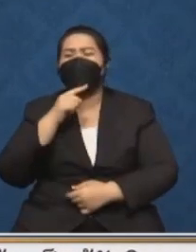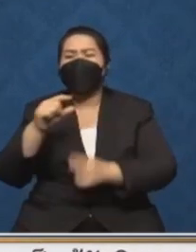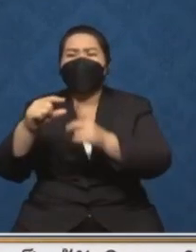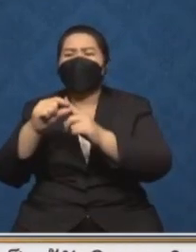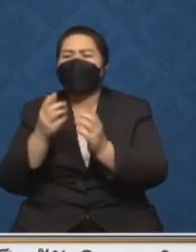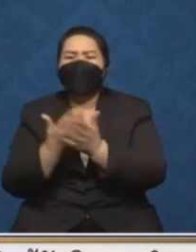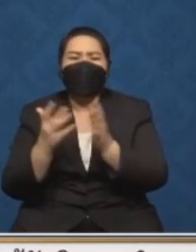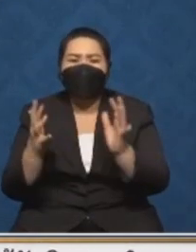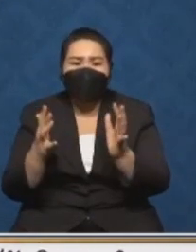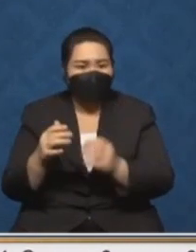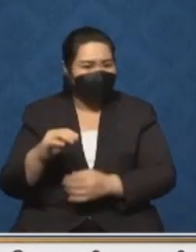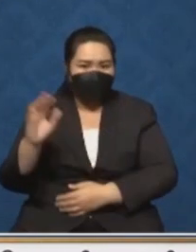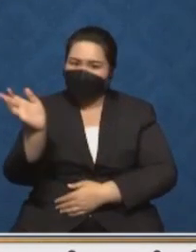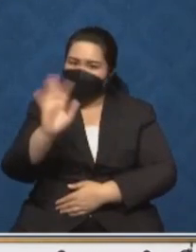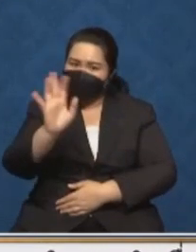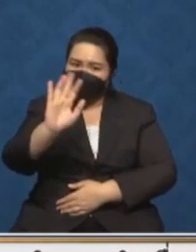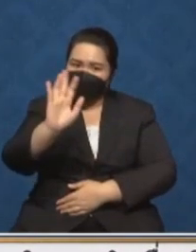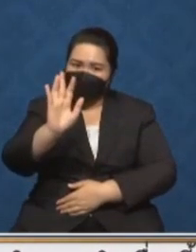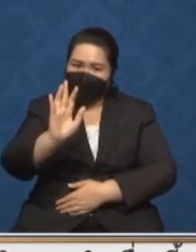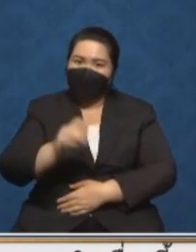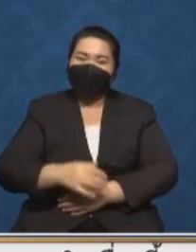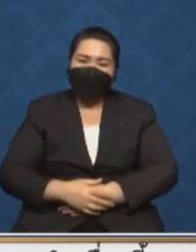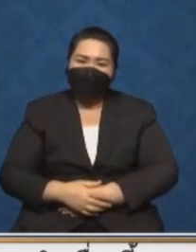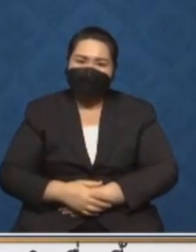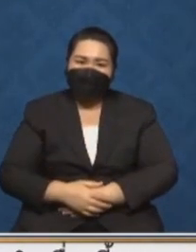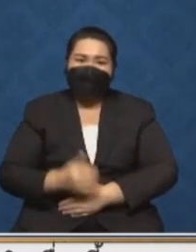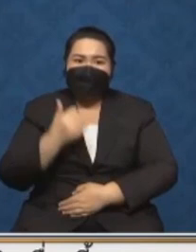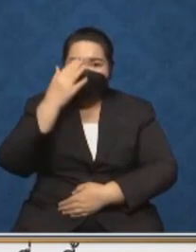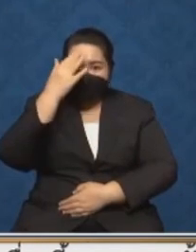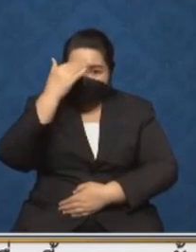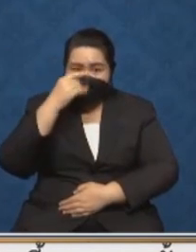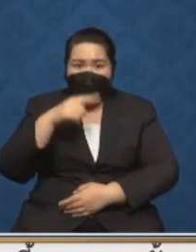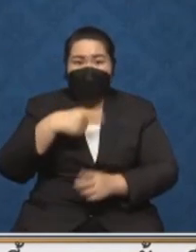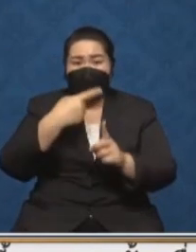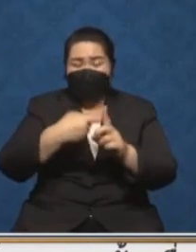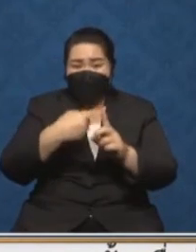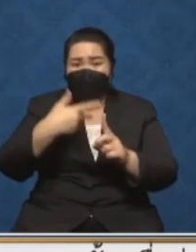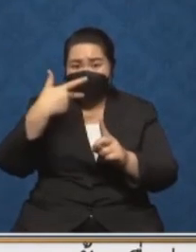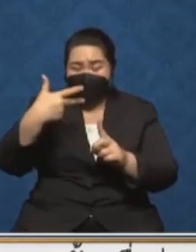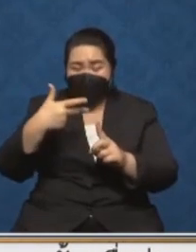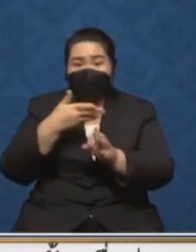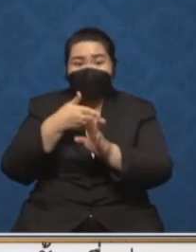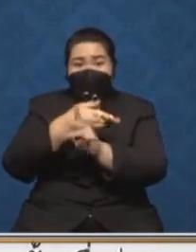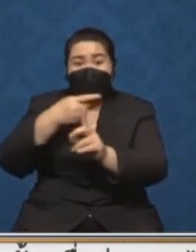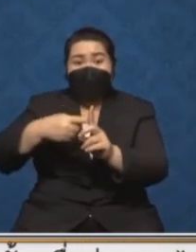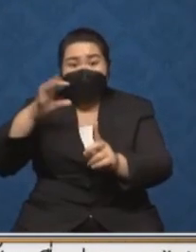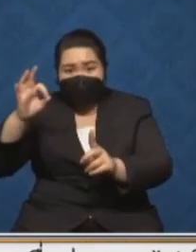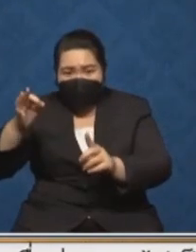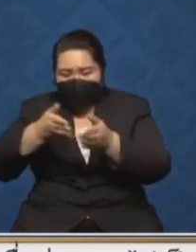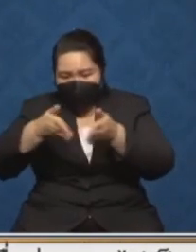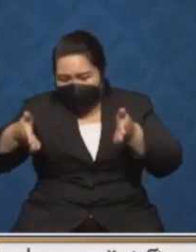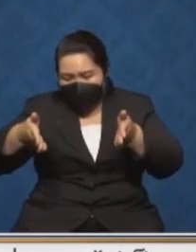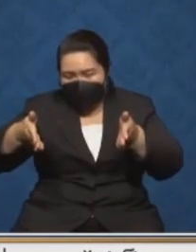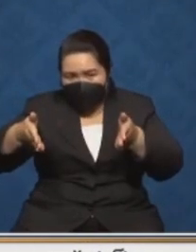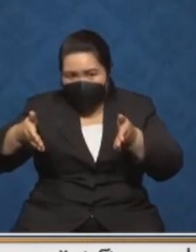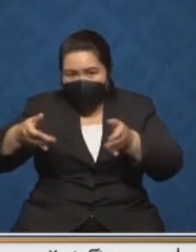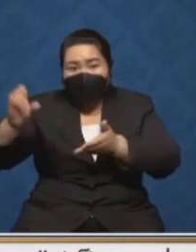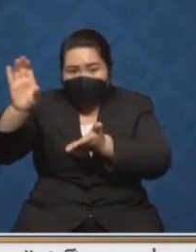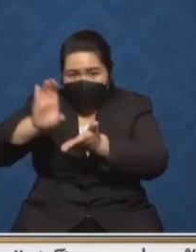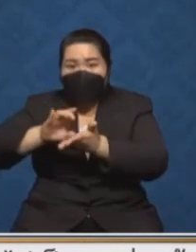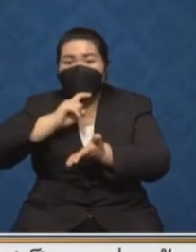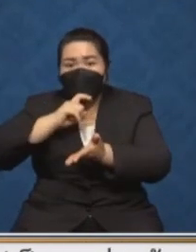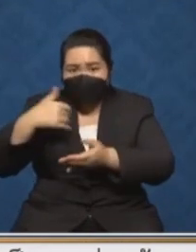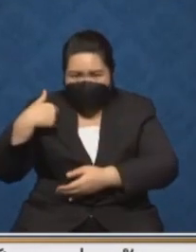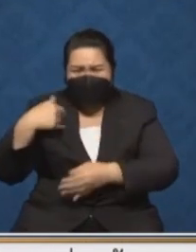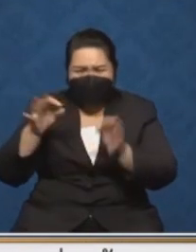มีเงิน mujerราะเป็น 3 เดืสุดท้ายของปควประมาณ ผมไมอยได้ยินครับมันเป็น